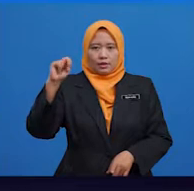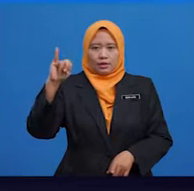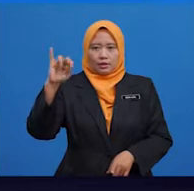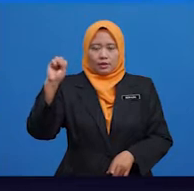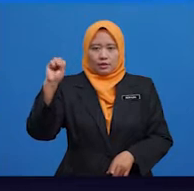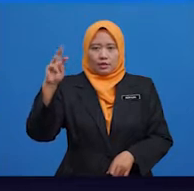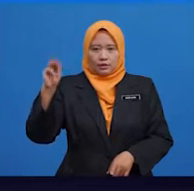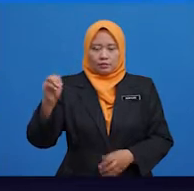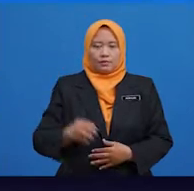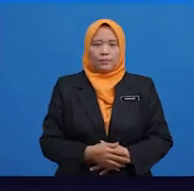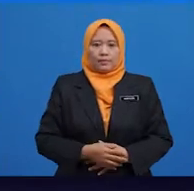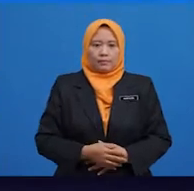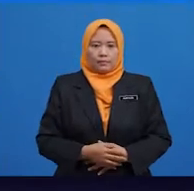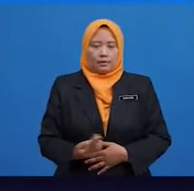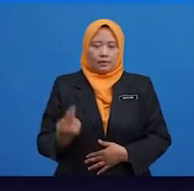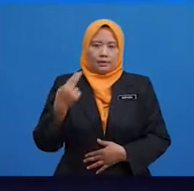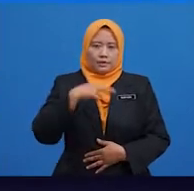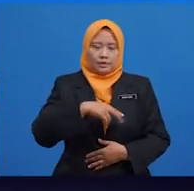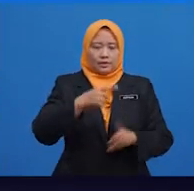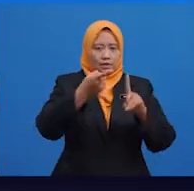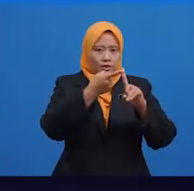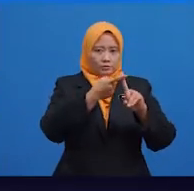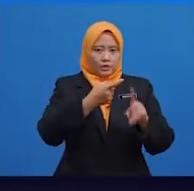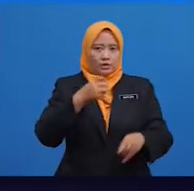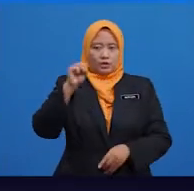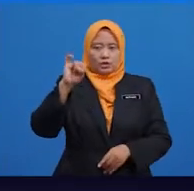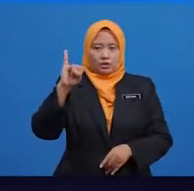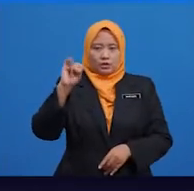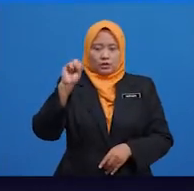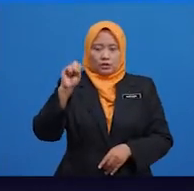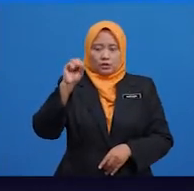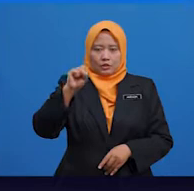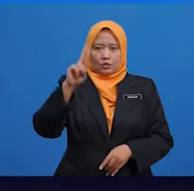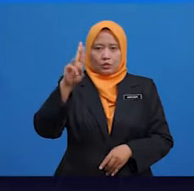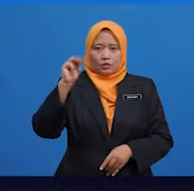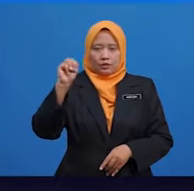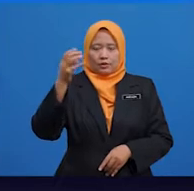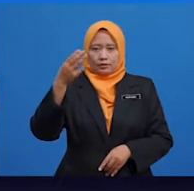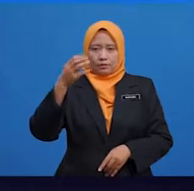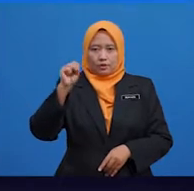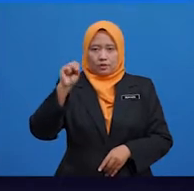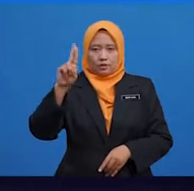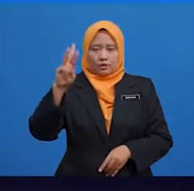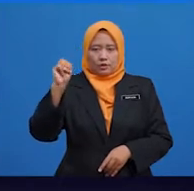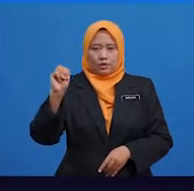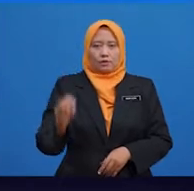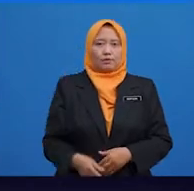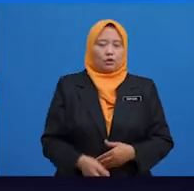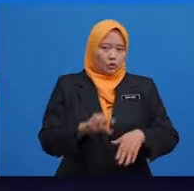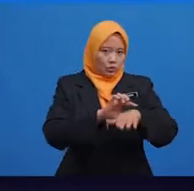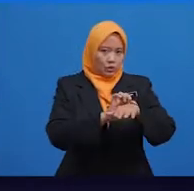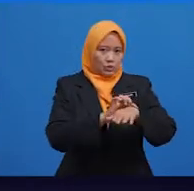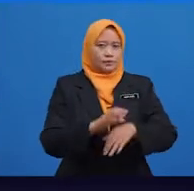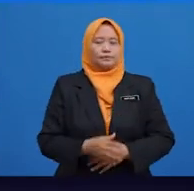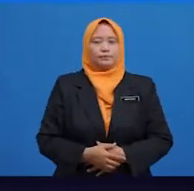Ianya dikelaskan kepada dua kumpulan, fagosit dan limfosit.